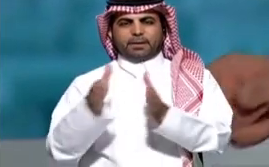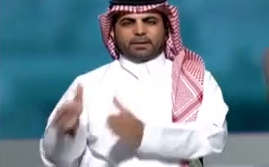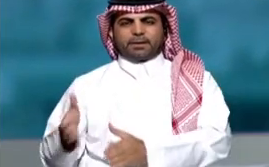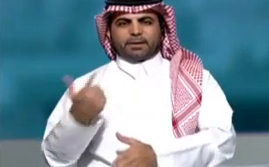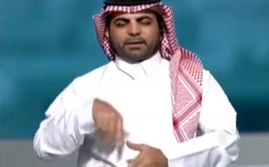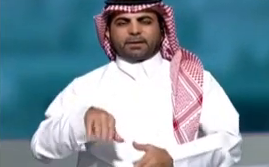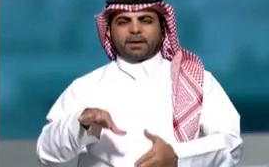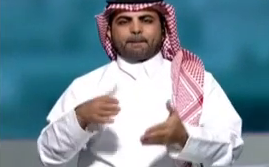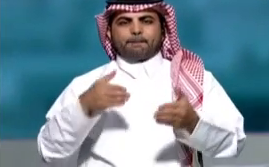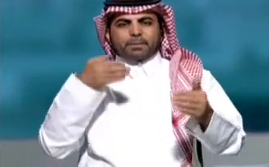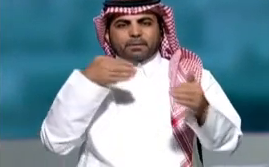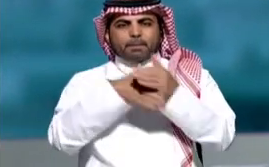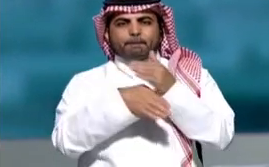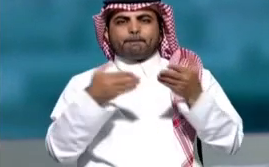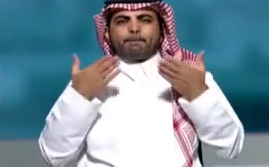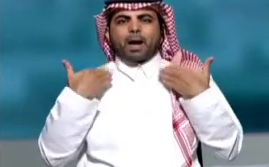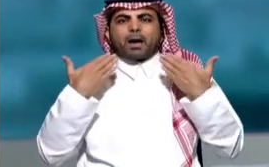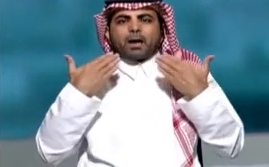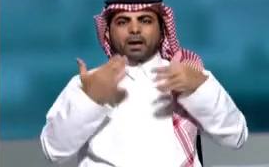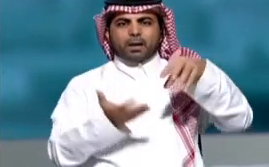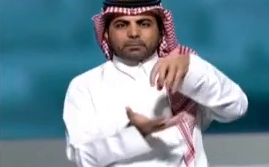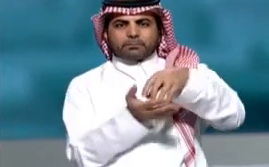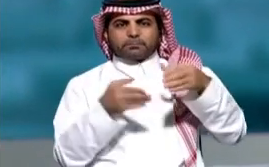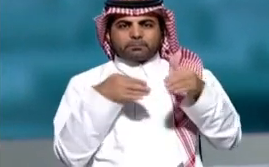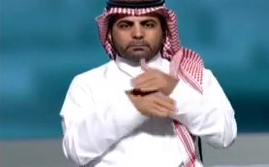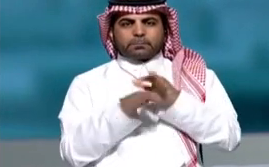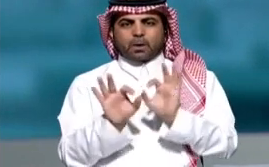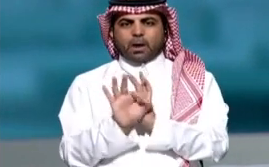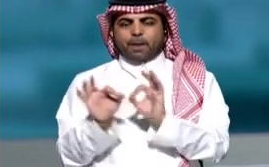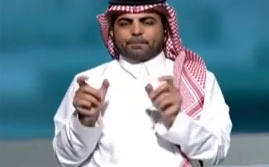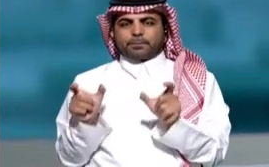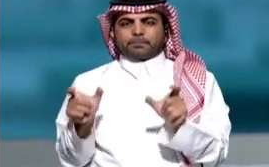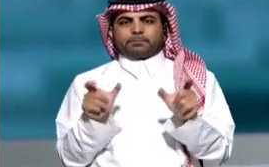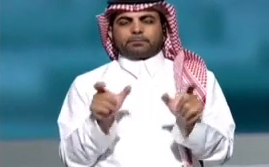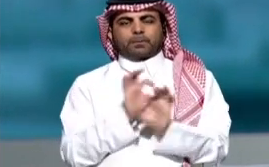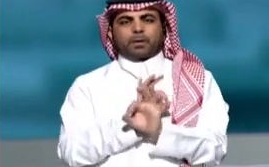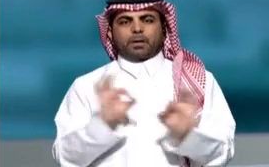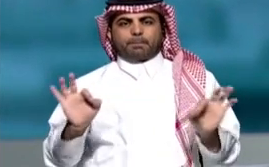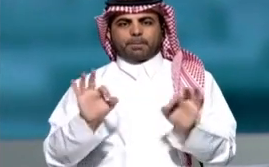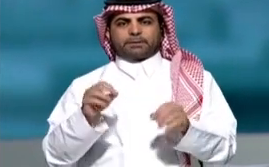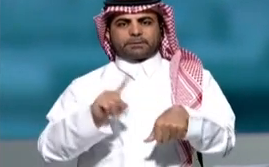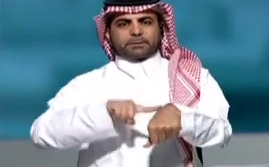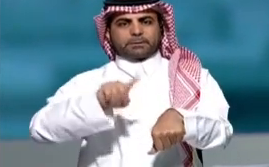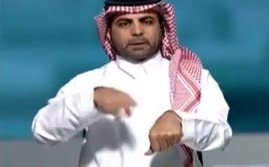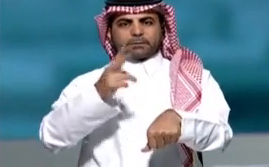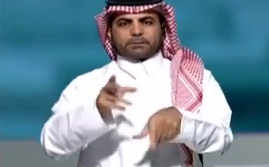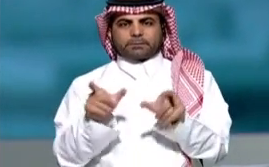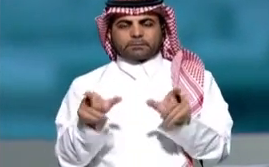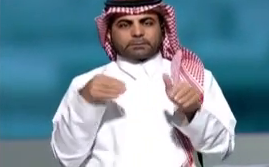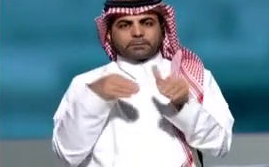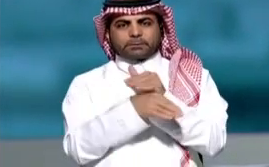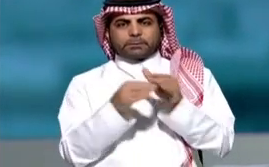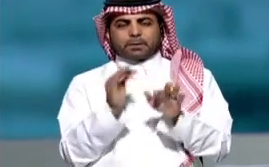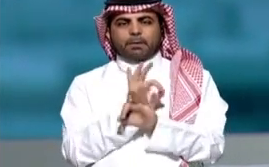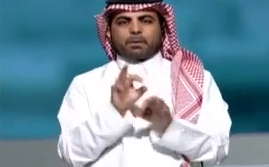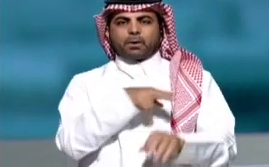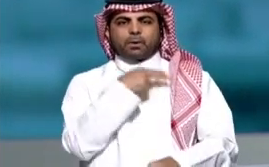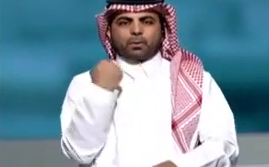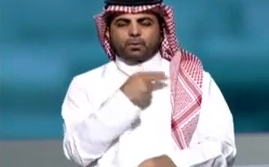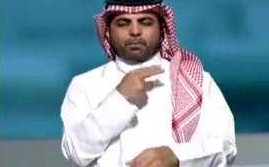وتشهد مداخل ومخارج مكة المكرمة استعدادات وجهودا على مدار الساعة تنفذها الجهات